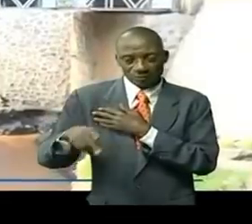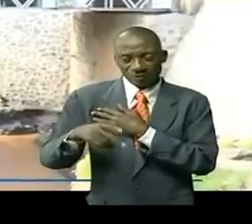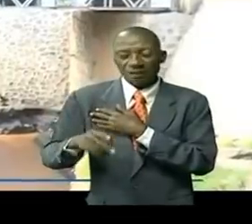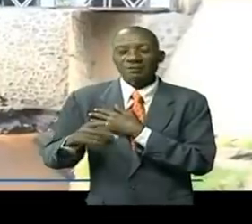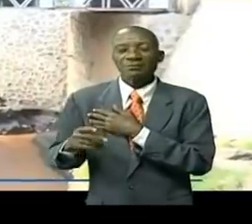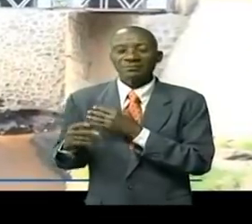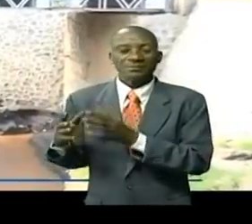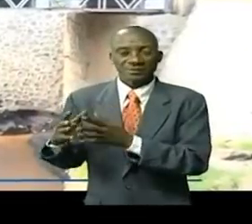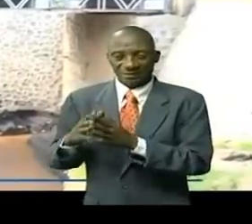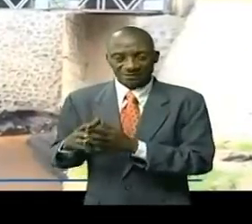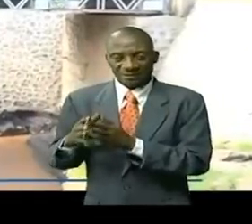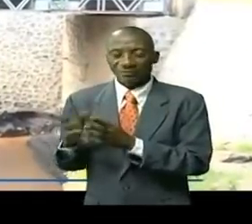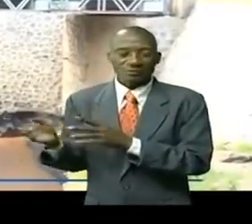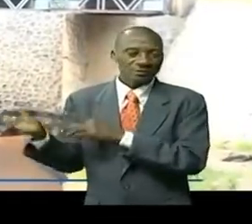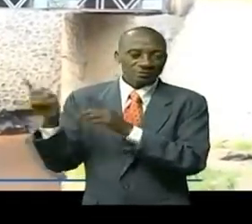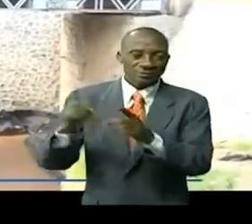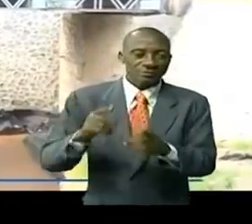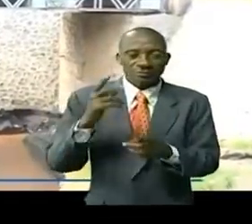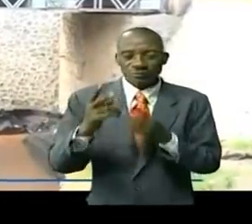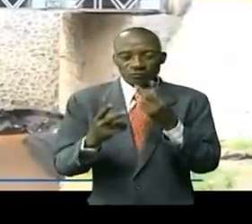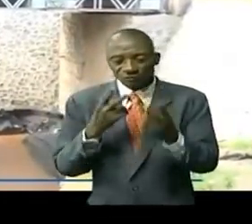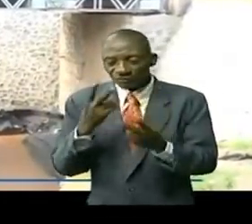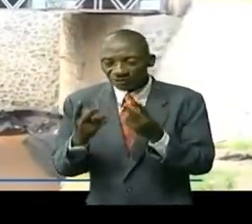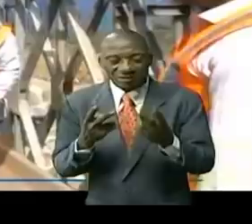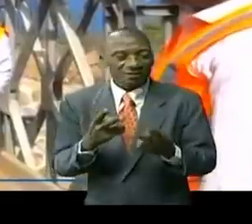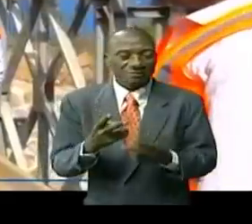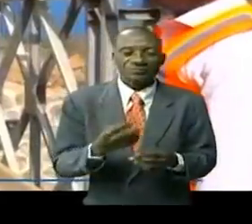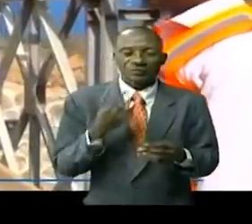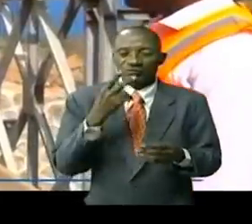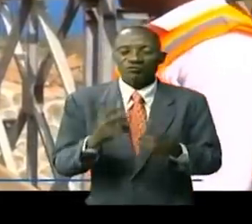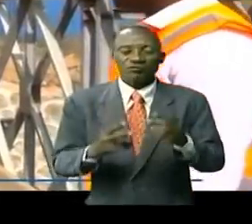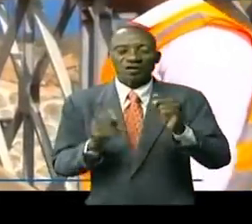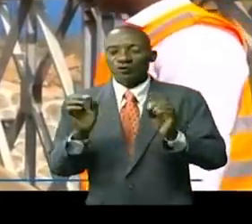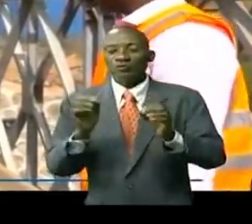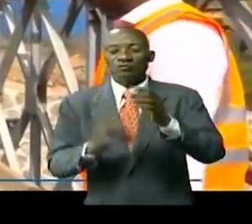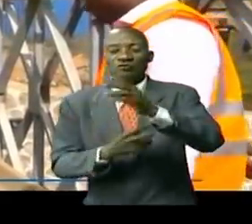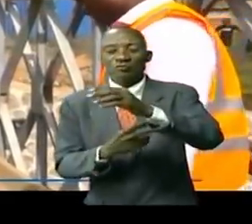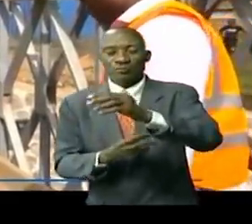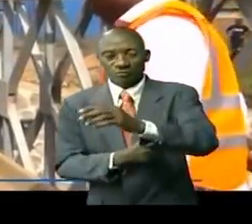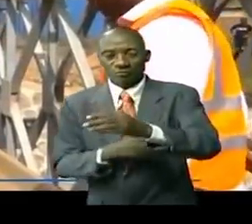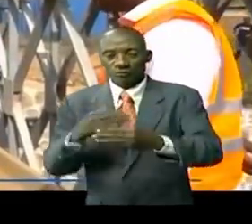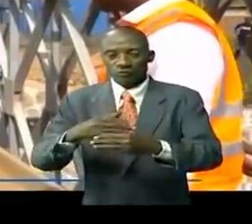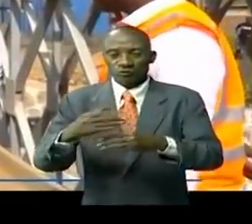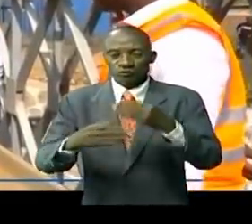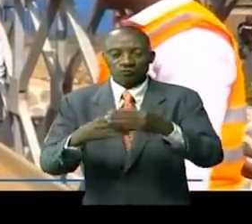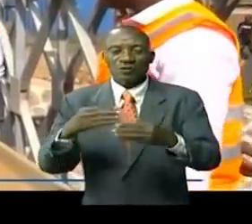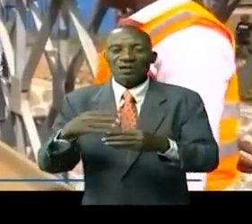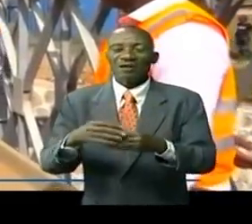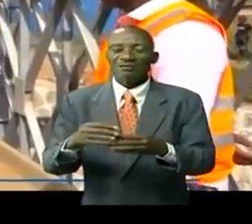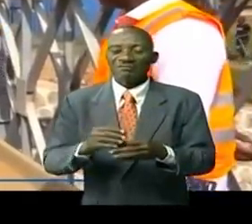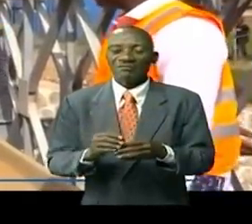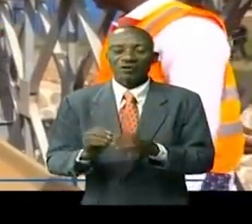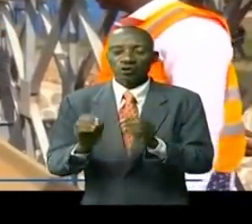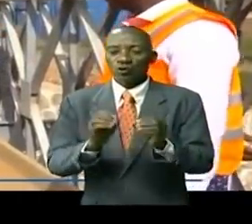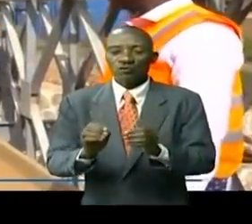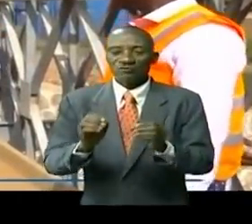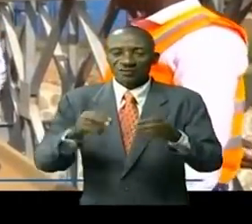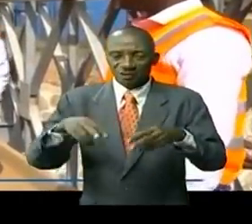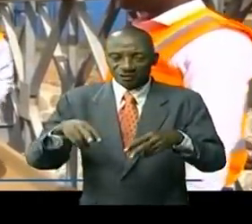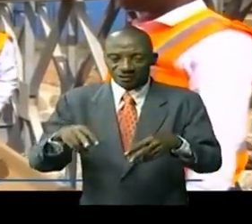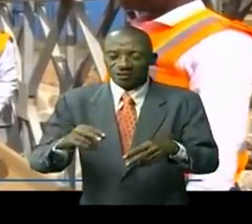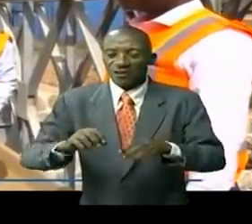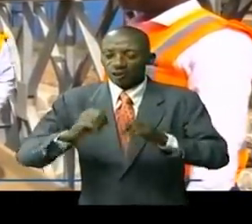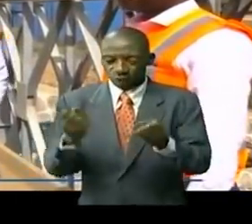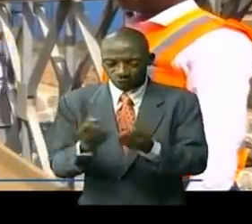pour apprécier le finissage du pont Rushoga, construit par l'office de route avec l'appui de la MONUSCO, accompagné du directeur